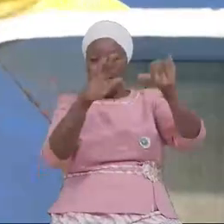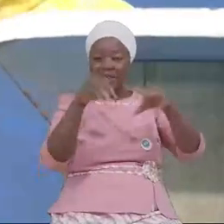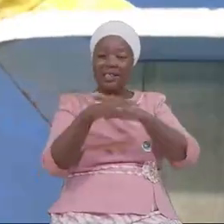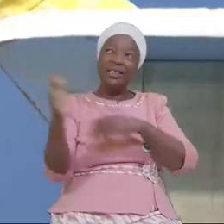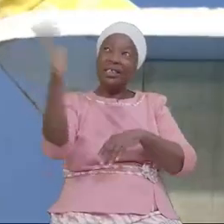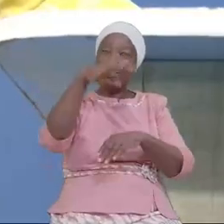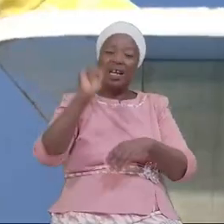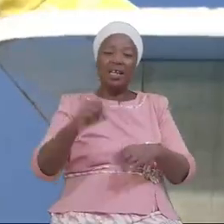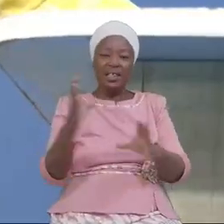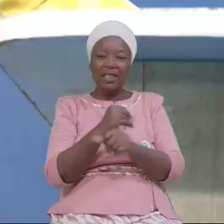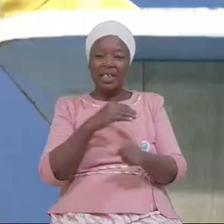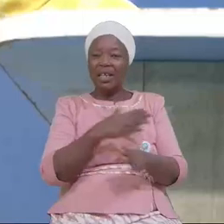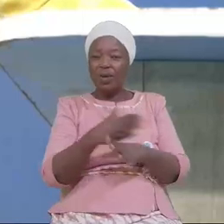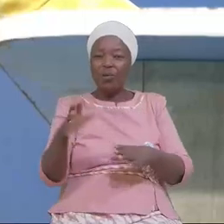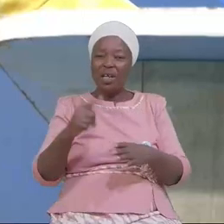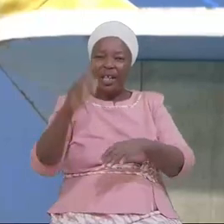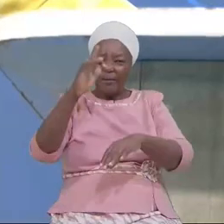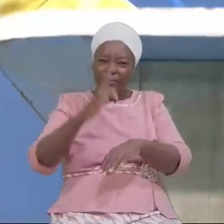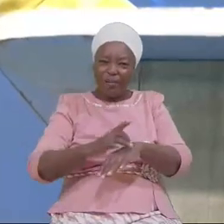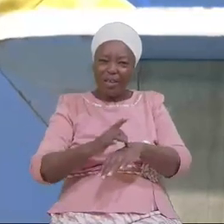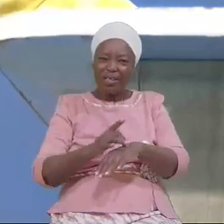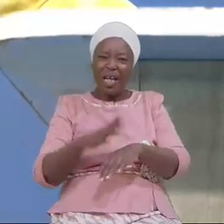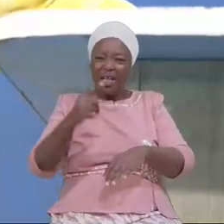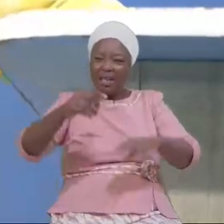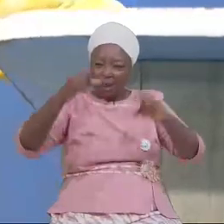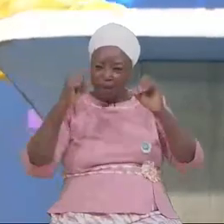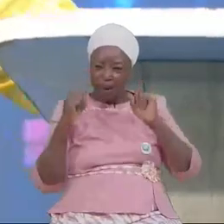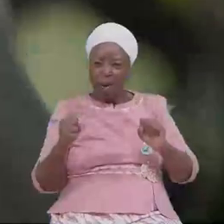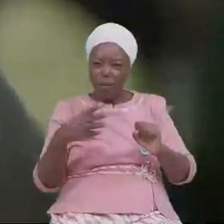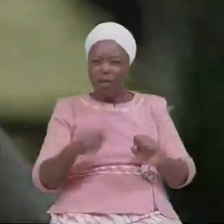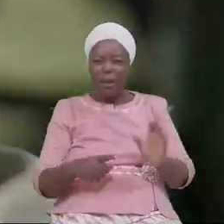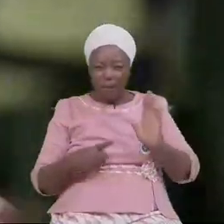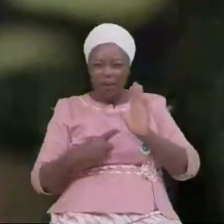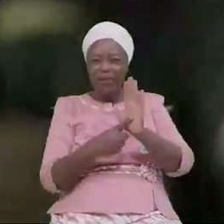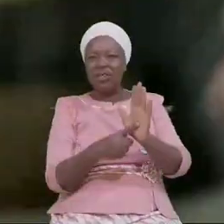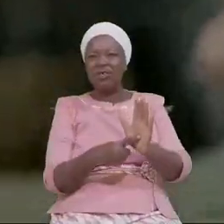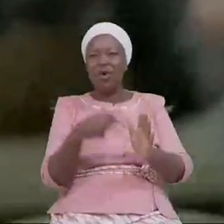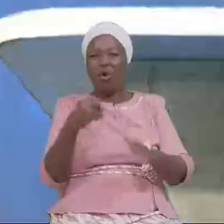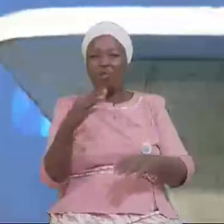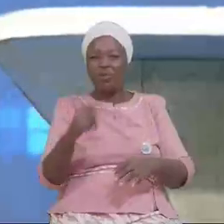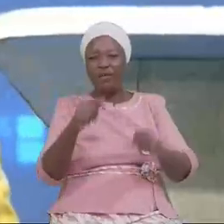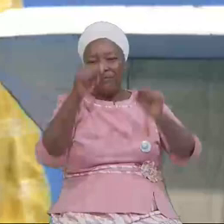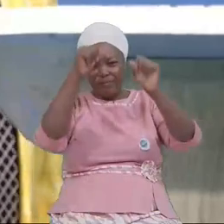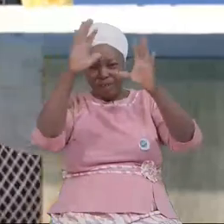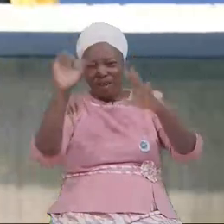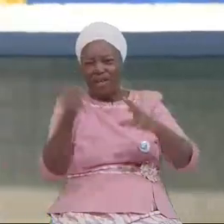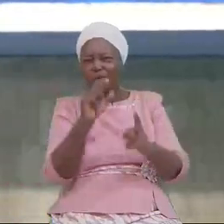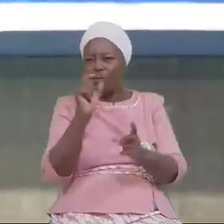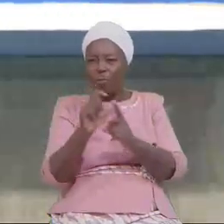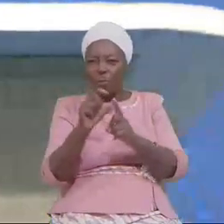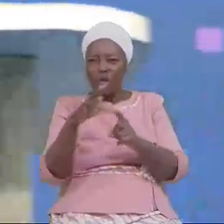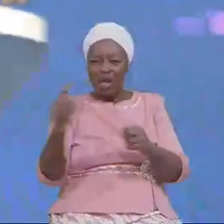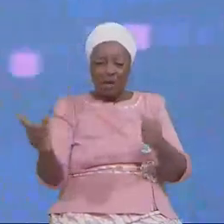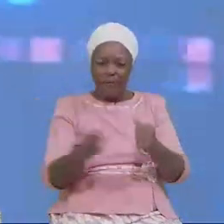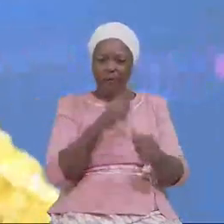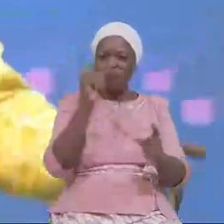aucune créature ne peut ôter l'effet, la puissance et la manifestation